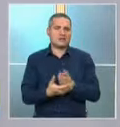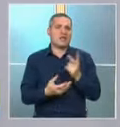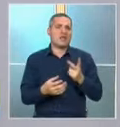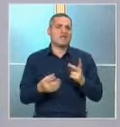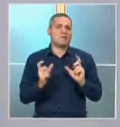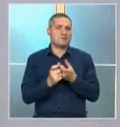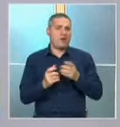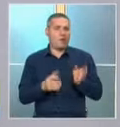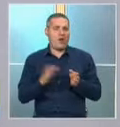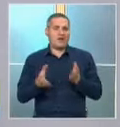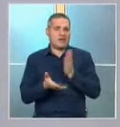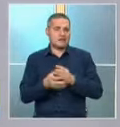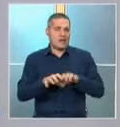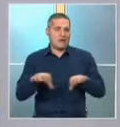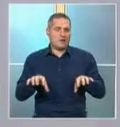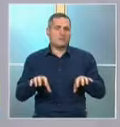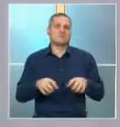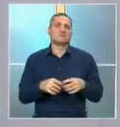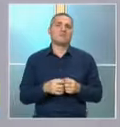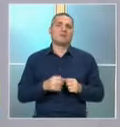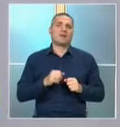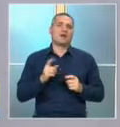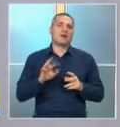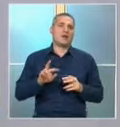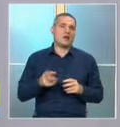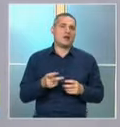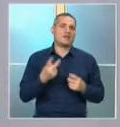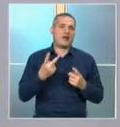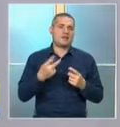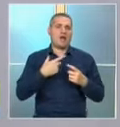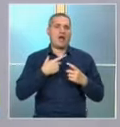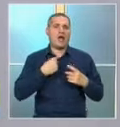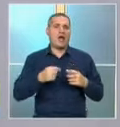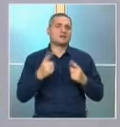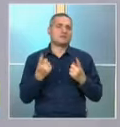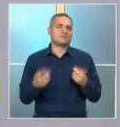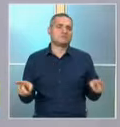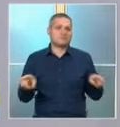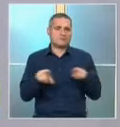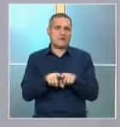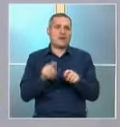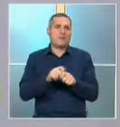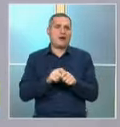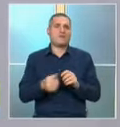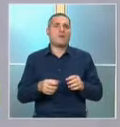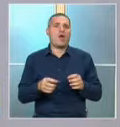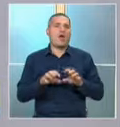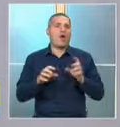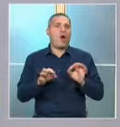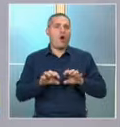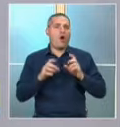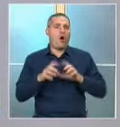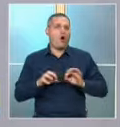сме колегите, разделяме си салона, или пък двата класа, ако са в един етап, им правим отборни